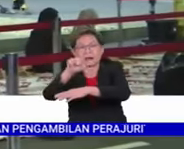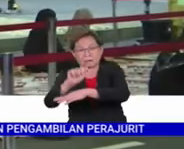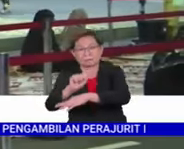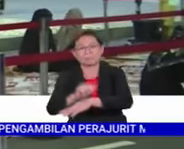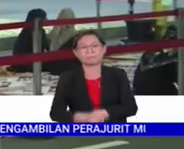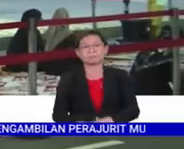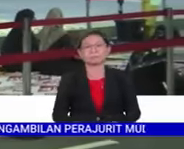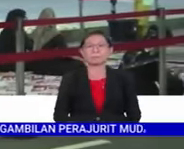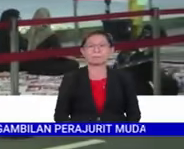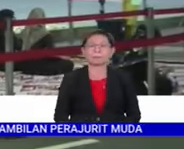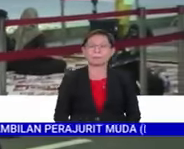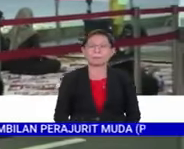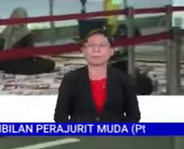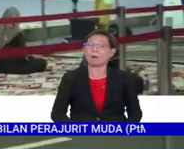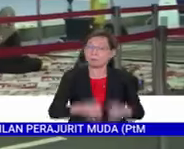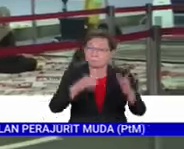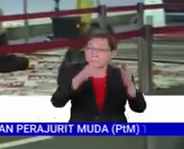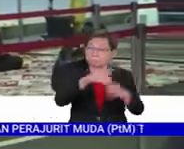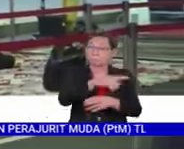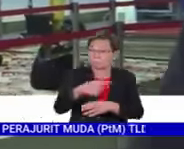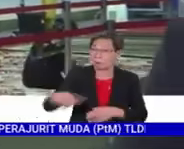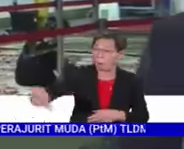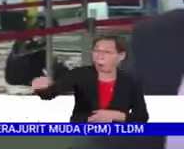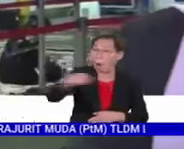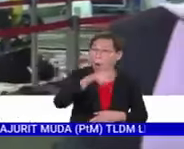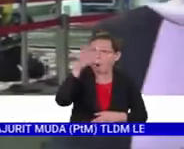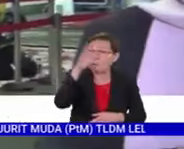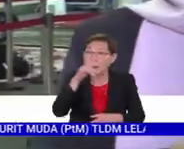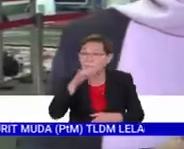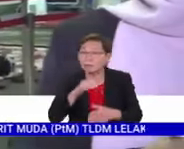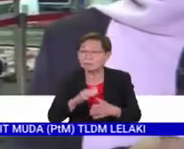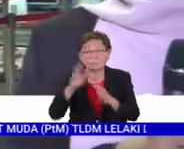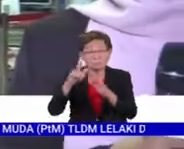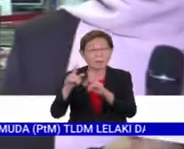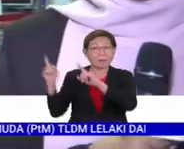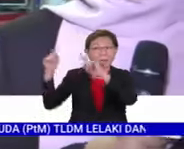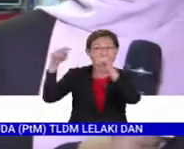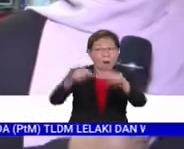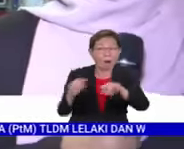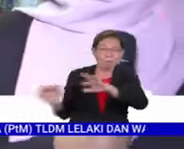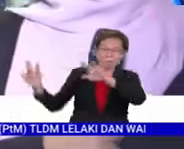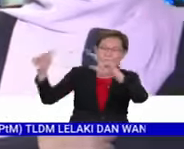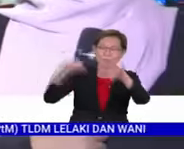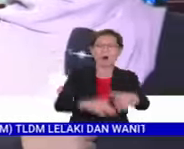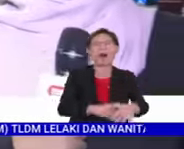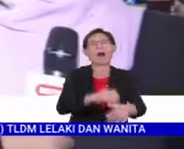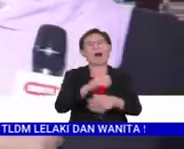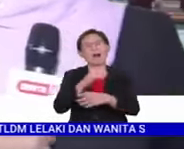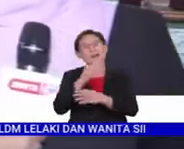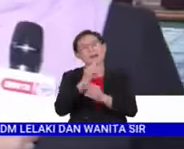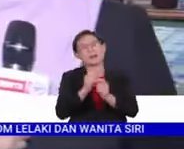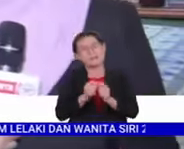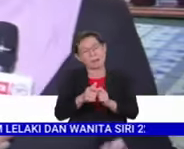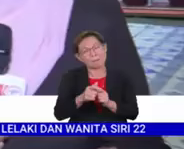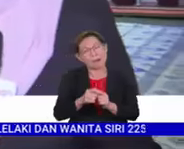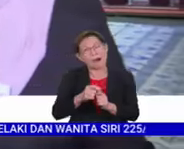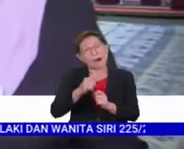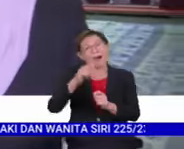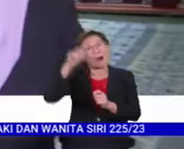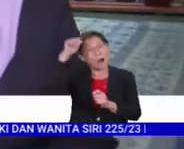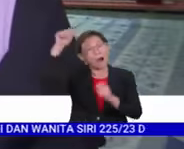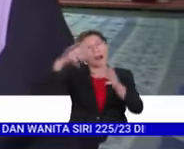Dan sebelum saya berakhir, orang Melaka, jangan lepaskan peluang untuk bersama-sama berselawat bermunajat ke atas baginda Rasulullah